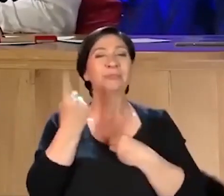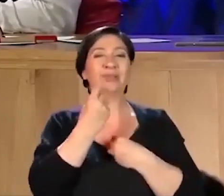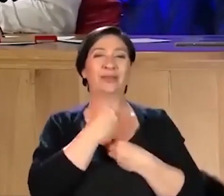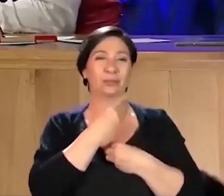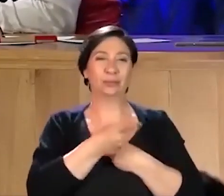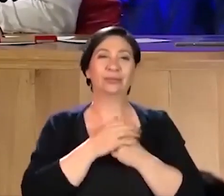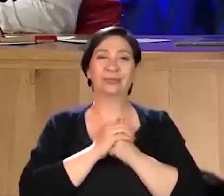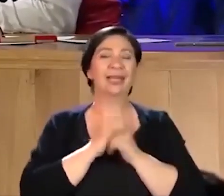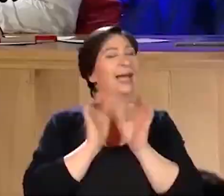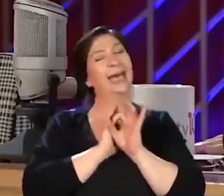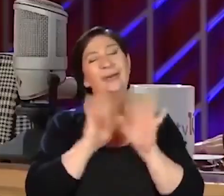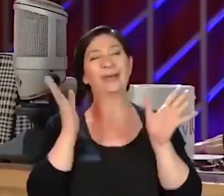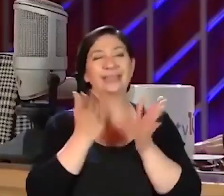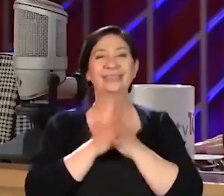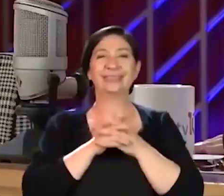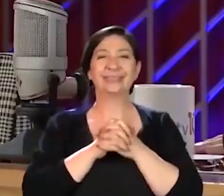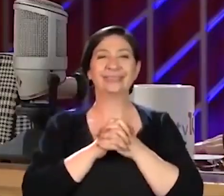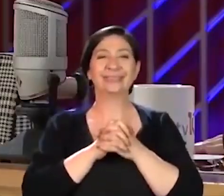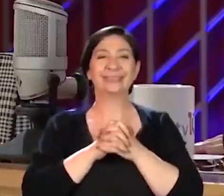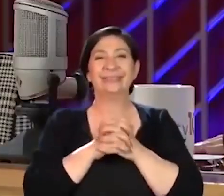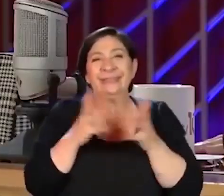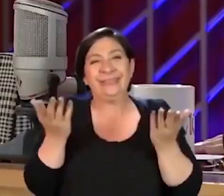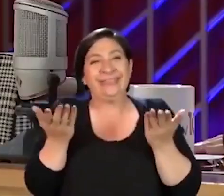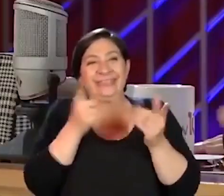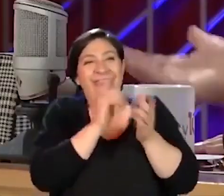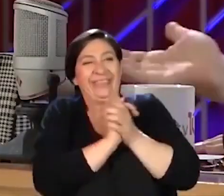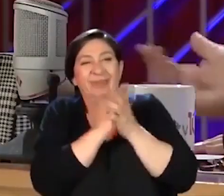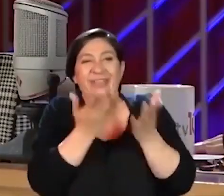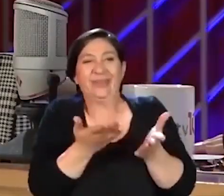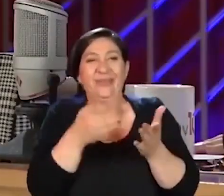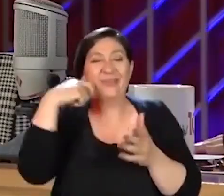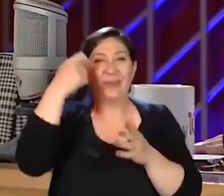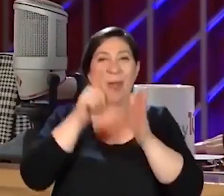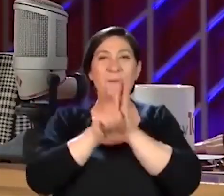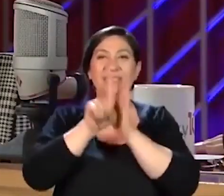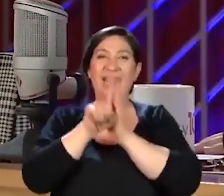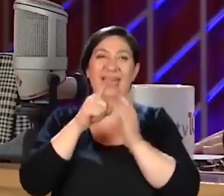veriyorsun. Harikuladesin. Seni